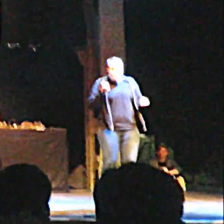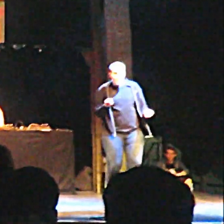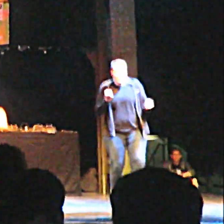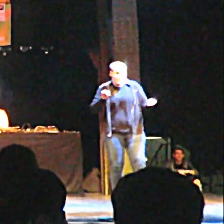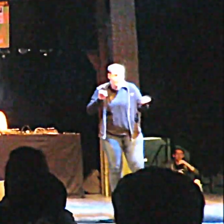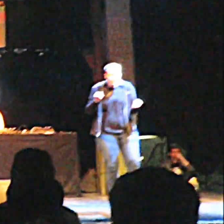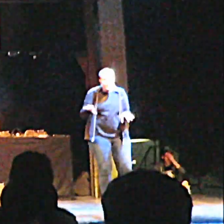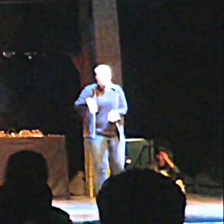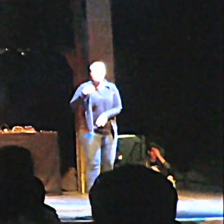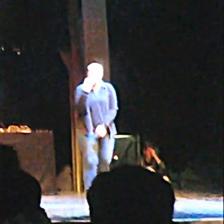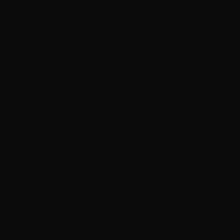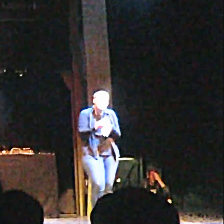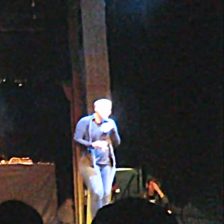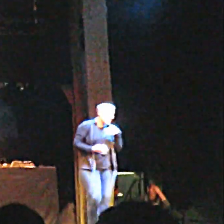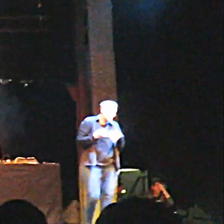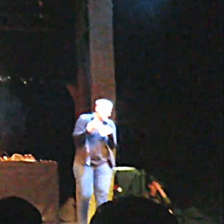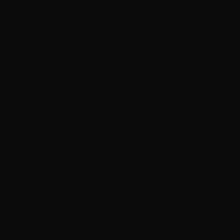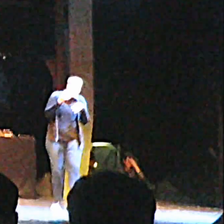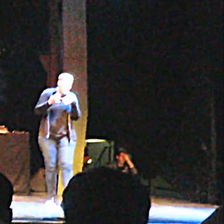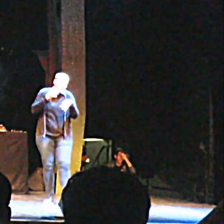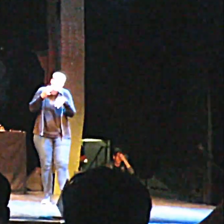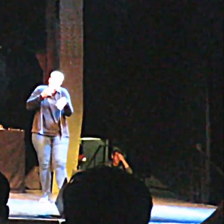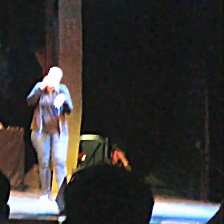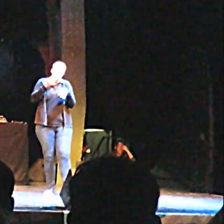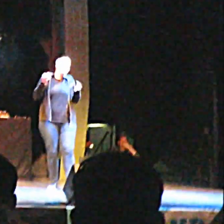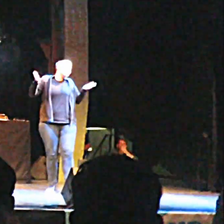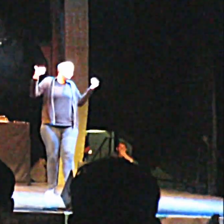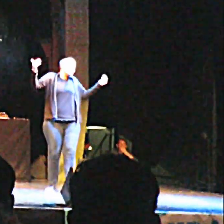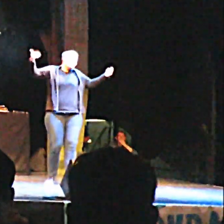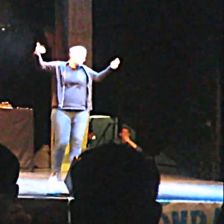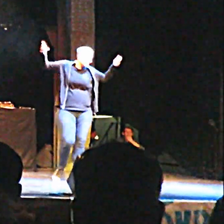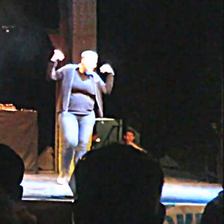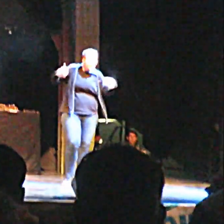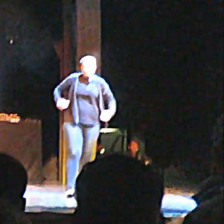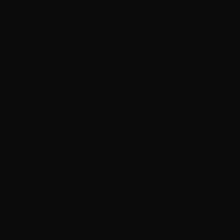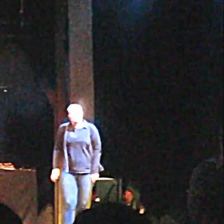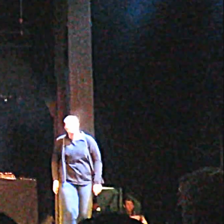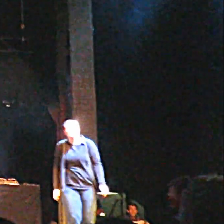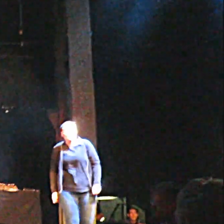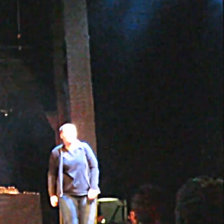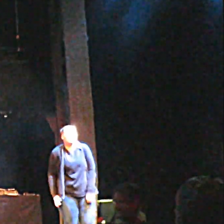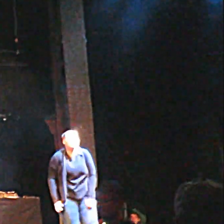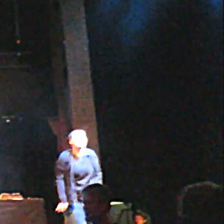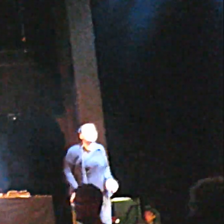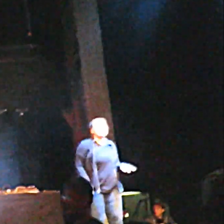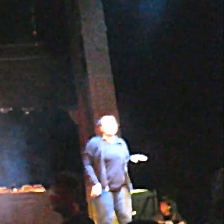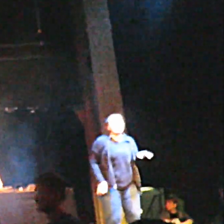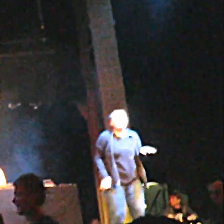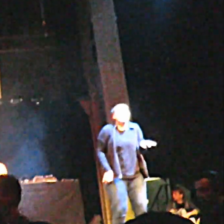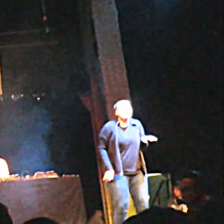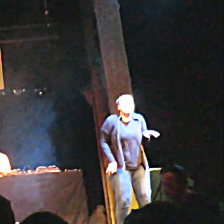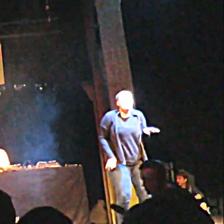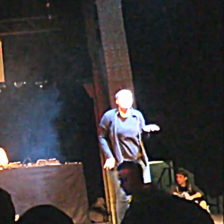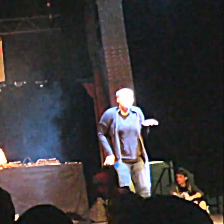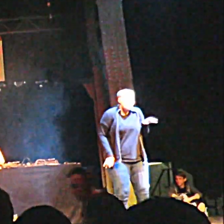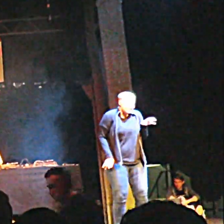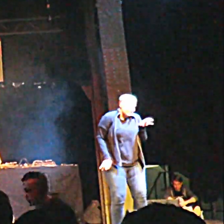Wikida MC. Wikida, Wikida, Wikida, Wikida MC. Wirken, wirken, wirken. Ja.